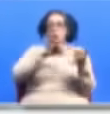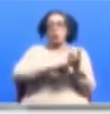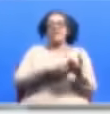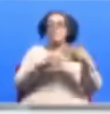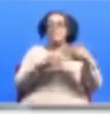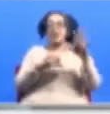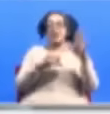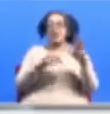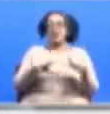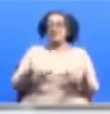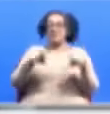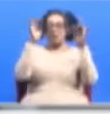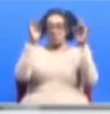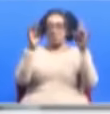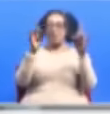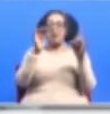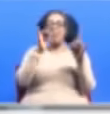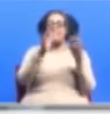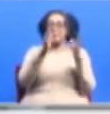akilima shambani kwa wenyewe.